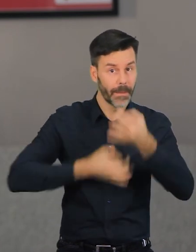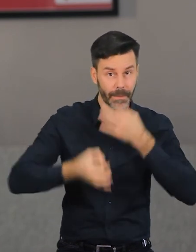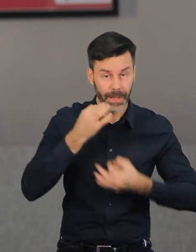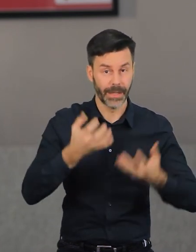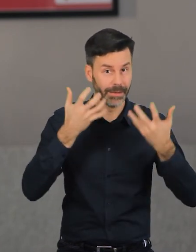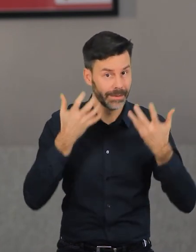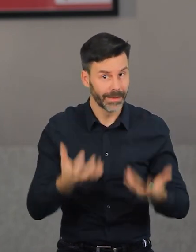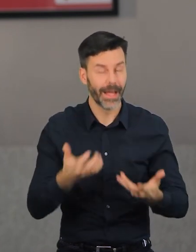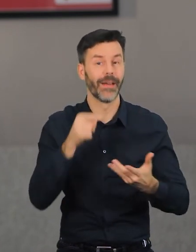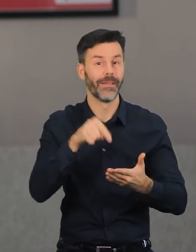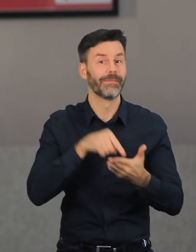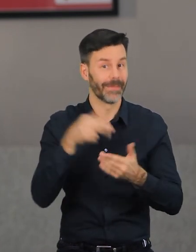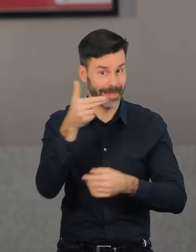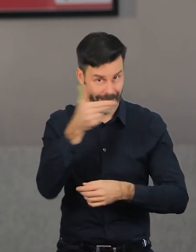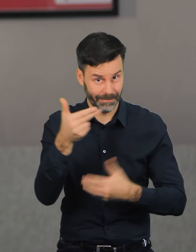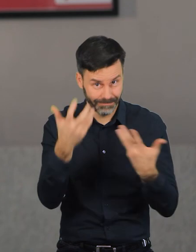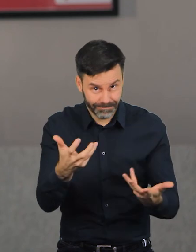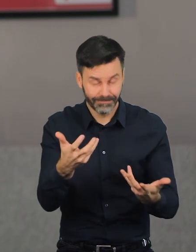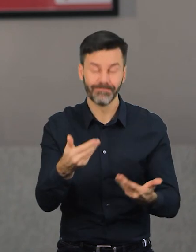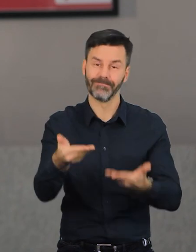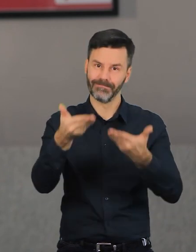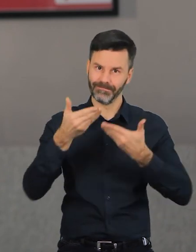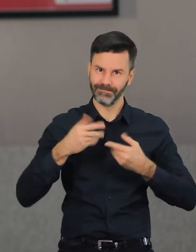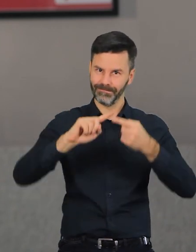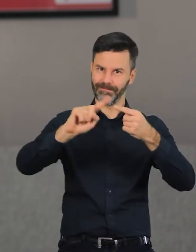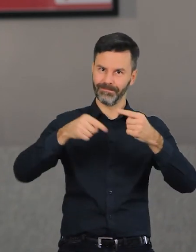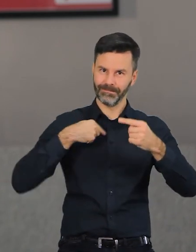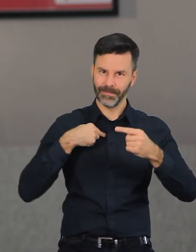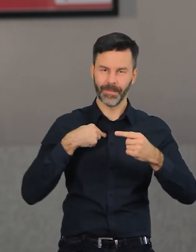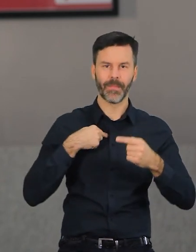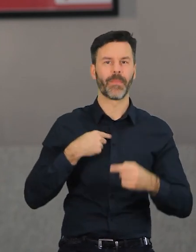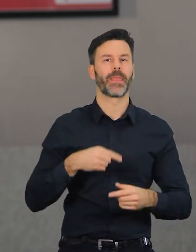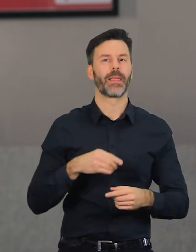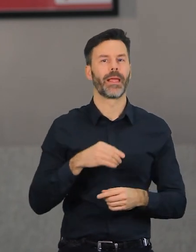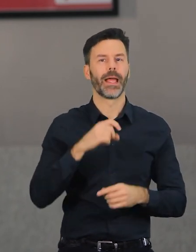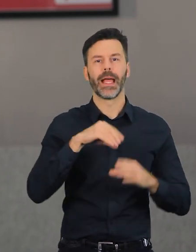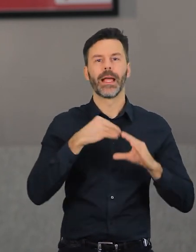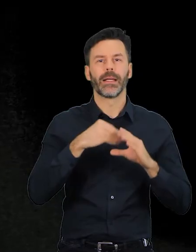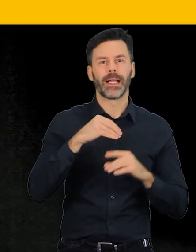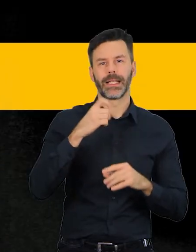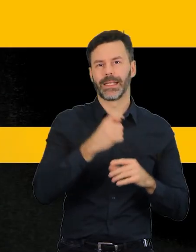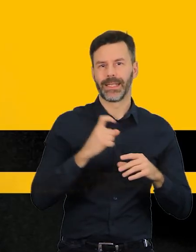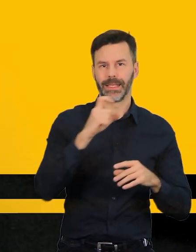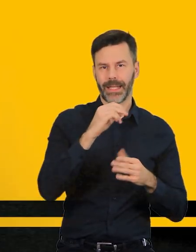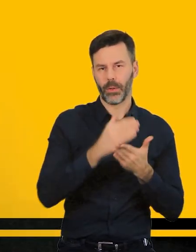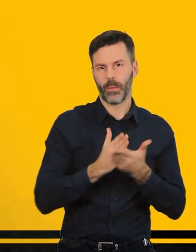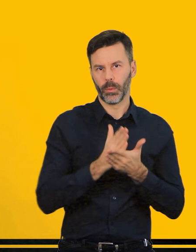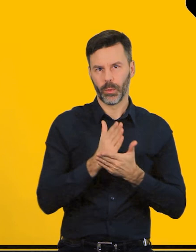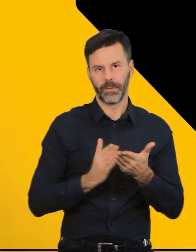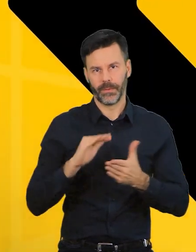z omawianym tematem, kierujcie je wprost na adres mailowy Centrum Obsługi Przedsiębiorcy.